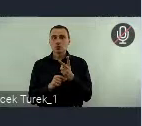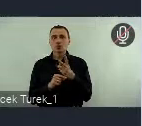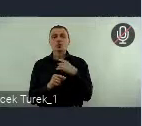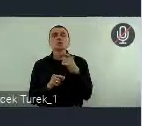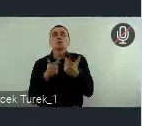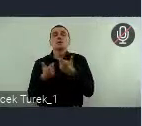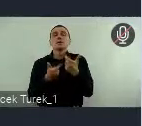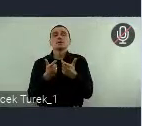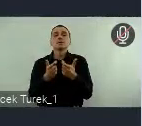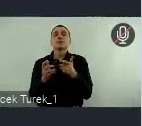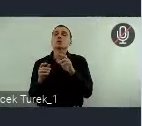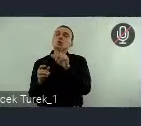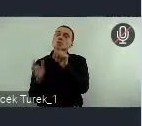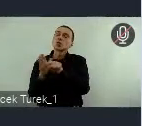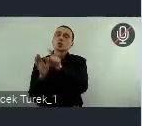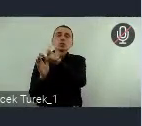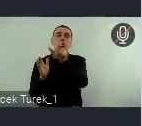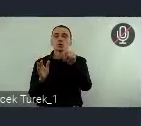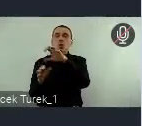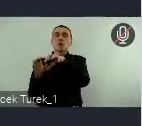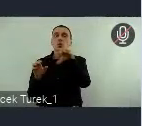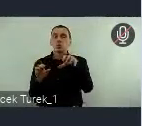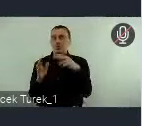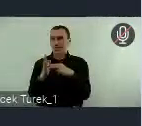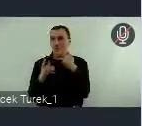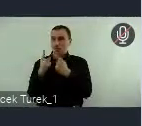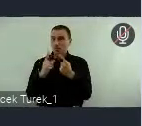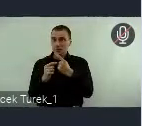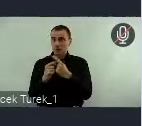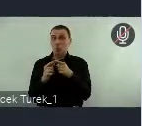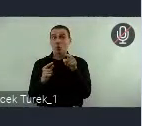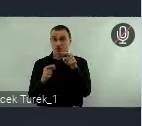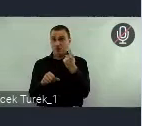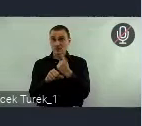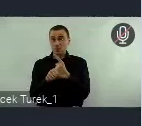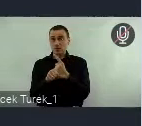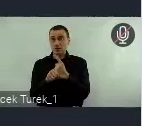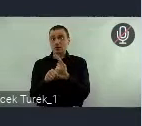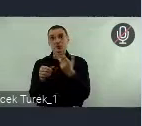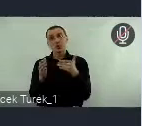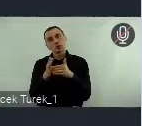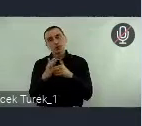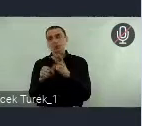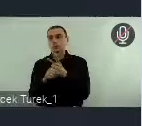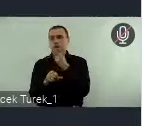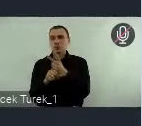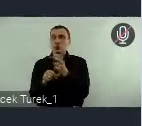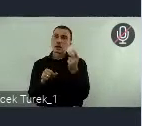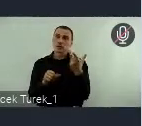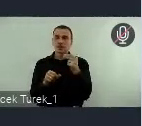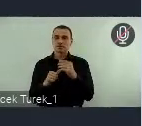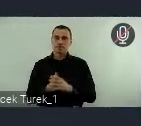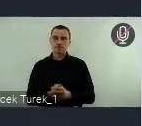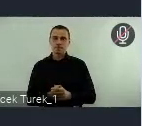co robicie Do kogo kierujecie swoje działania i na tej podstawie decydujecie o tym jakie działania dostępność owe czy w ogóle jakieś realizujecie